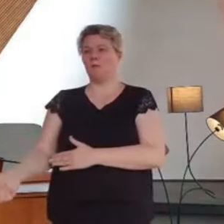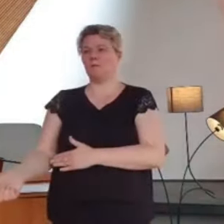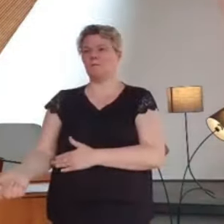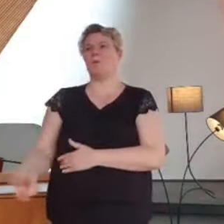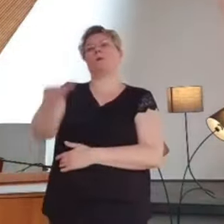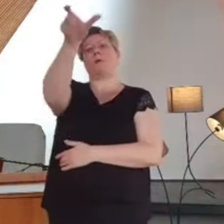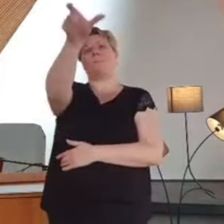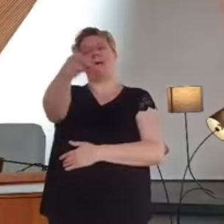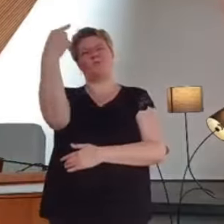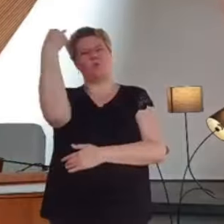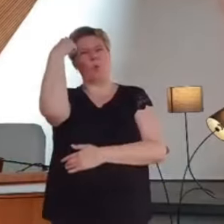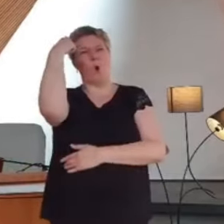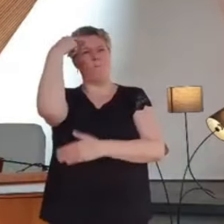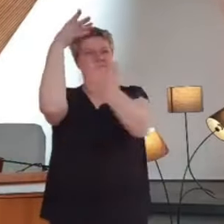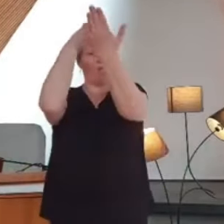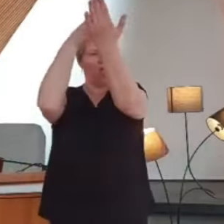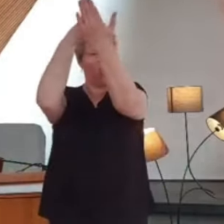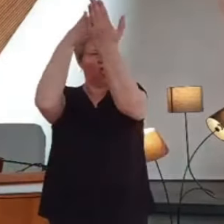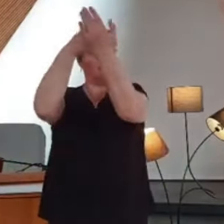in Köpfen und Herzen.